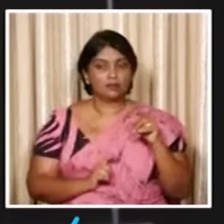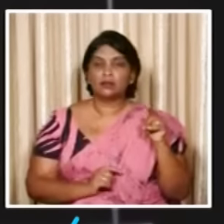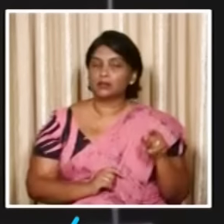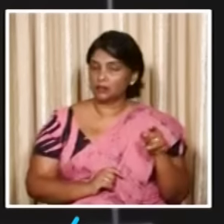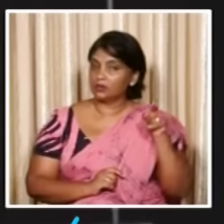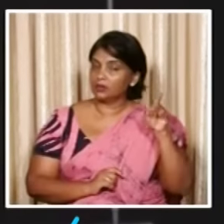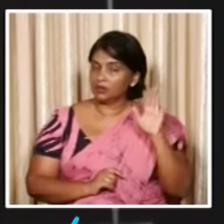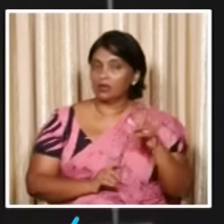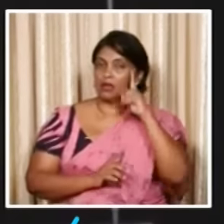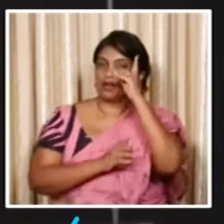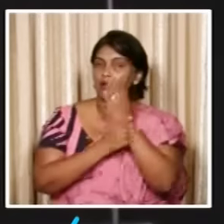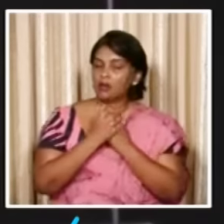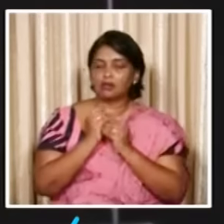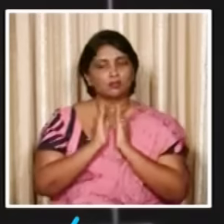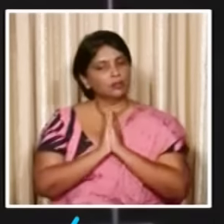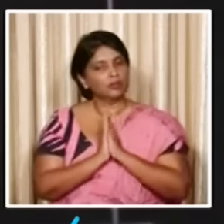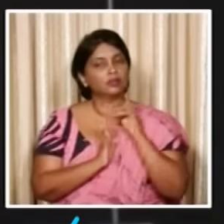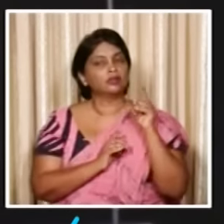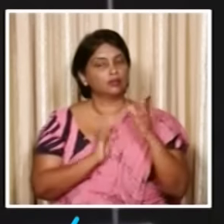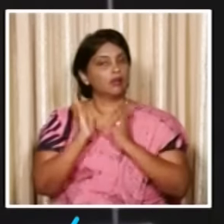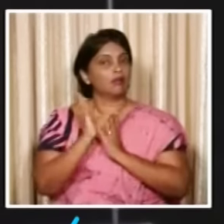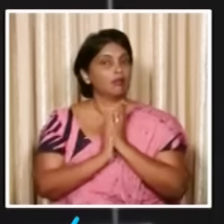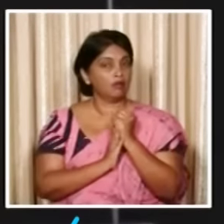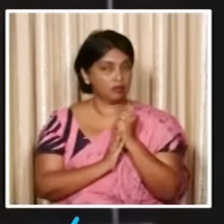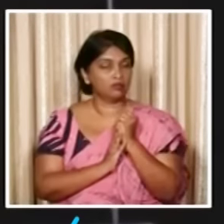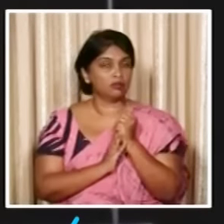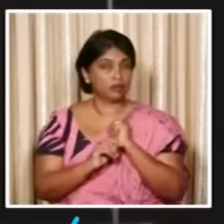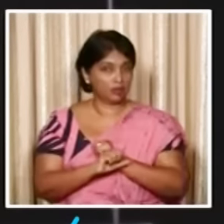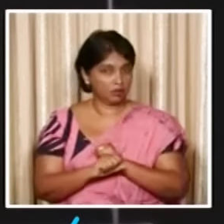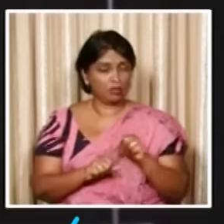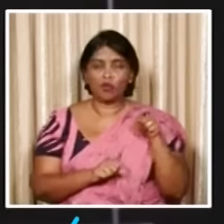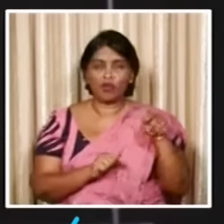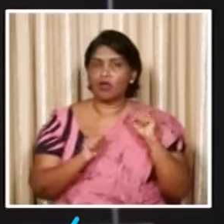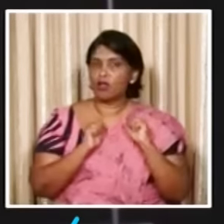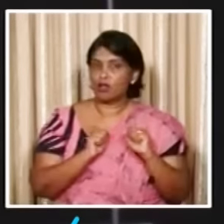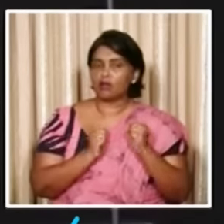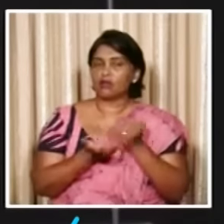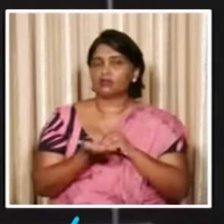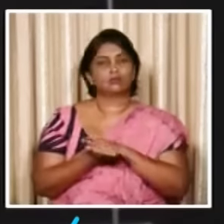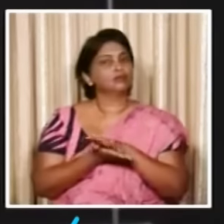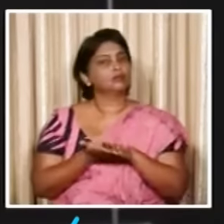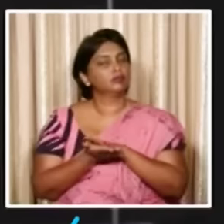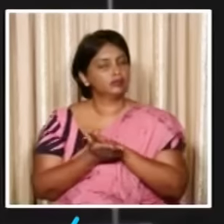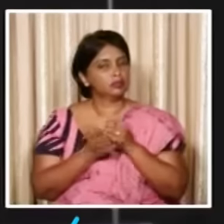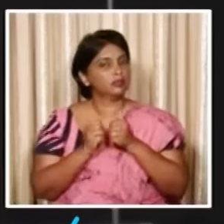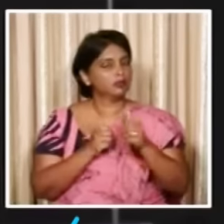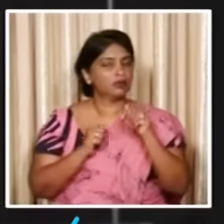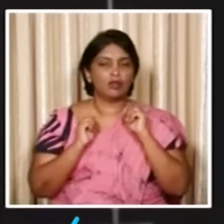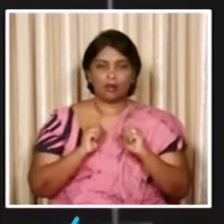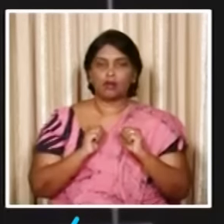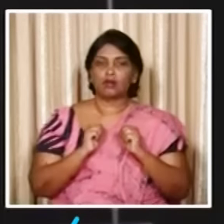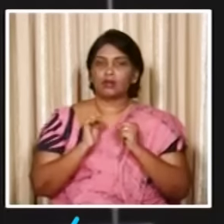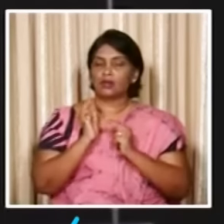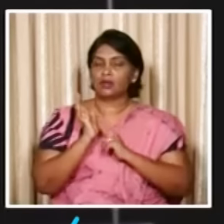பற்றி உங்களால் வாய்களிய கத்த முடியும்? ஆகவே நல்லிணக்கம் என்பது வெறுமனே பேச்சளவில் அல்ல, ஒரு நாட்டினுடைய